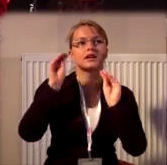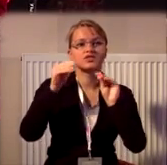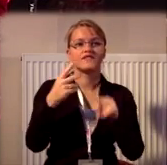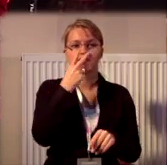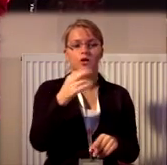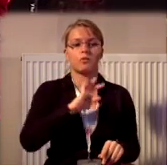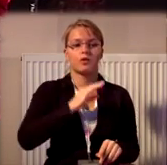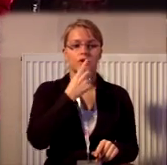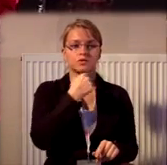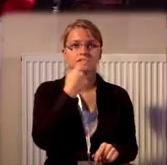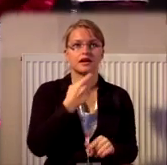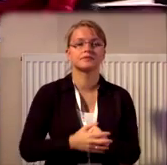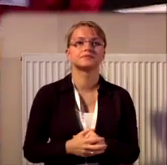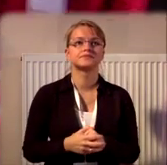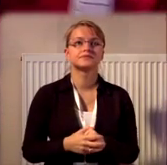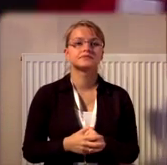usta,